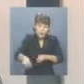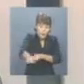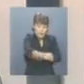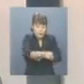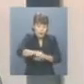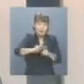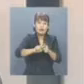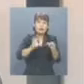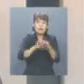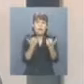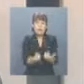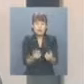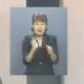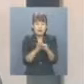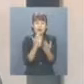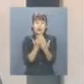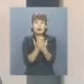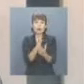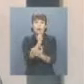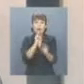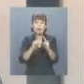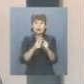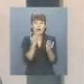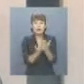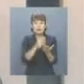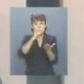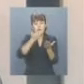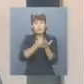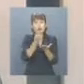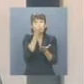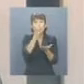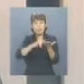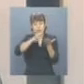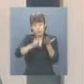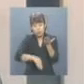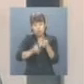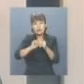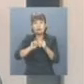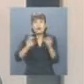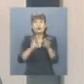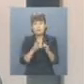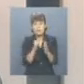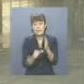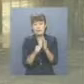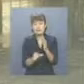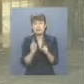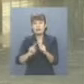ปล่อยสินเชื่อนี้ที่มีดอกเบี้ยต่ำเพื่อฟื้นฟูกิจการโรงสีรวมถึงยกเว้นการเก็บภาษีของโรงเรือนด้วย